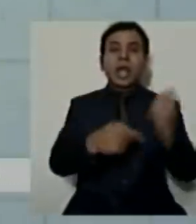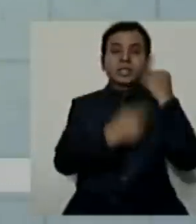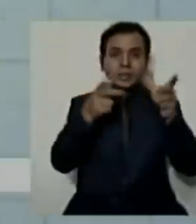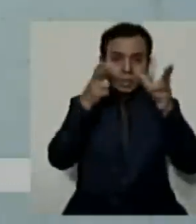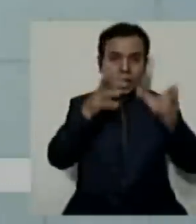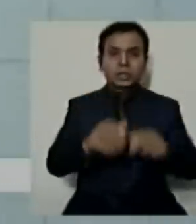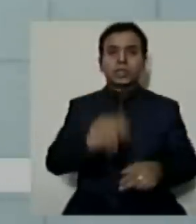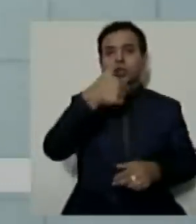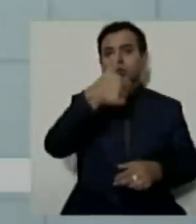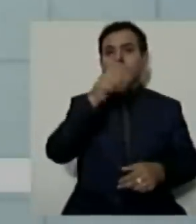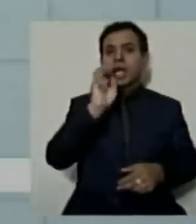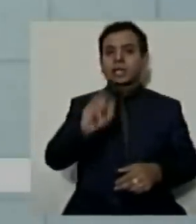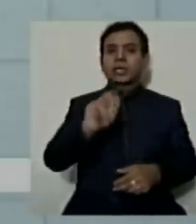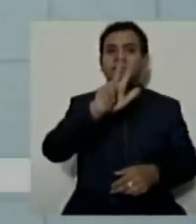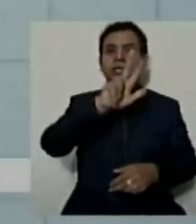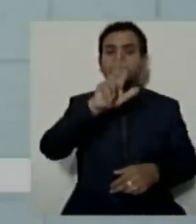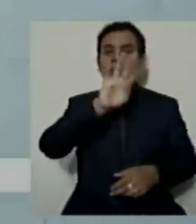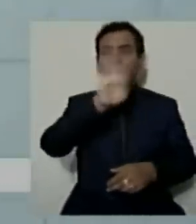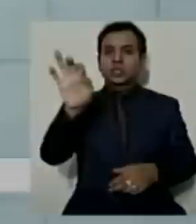80,971 জন কোয়ারেন্টাইনে আছেন।